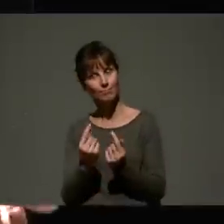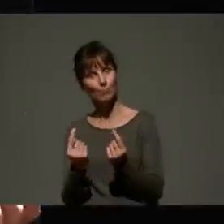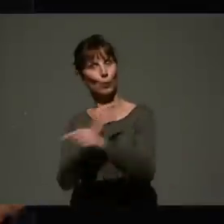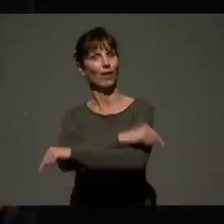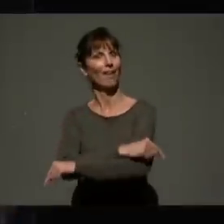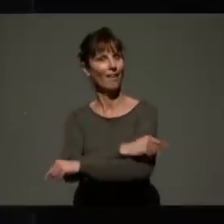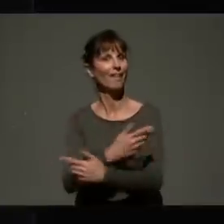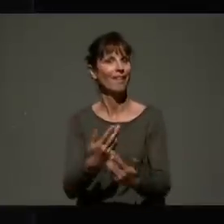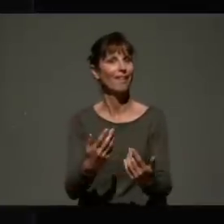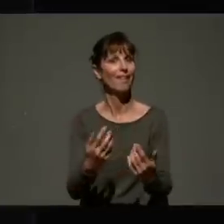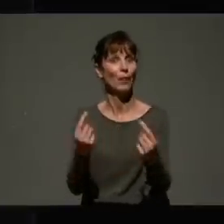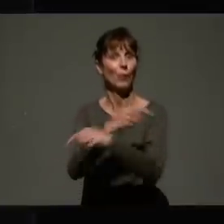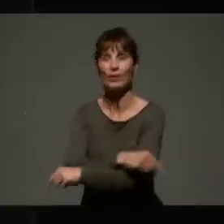Voilà.